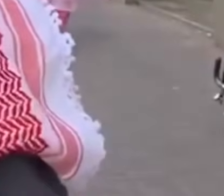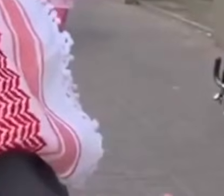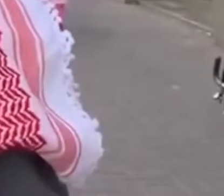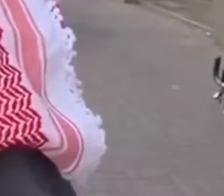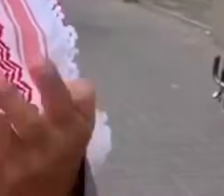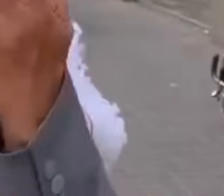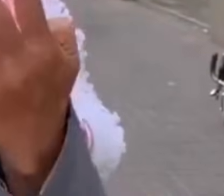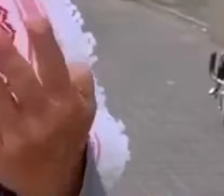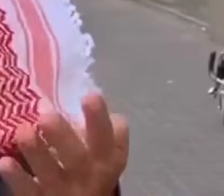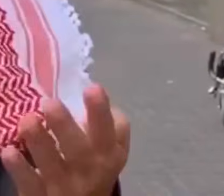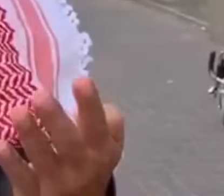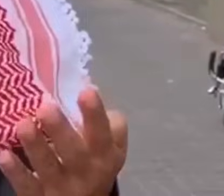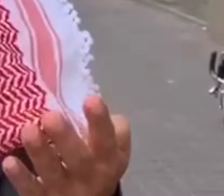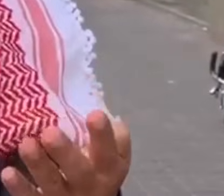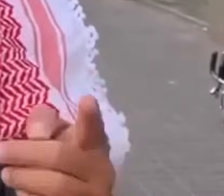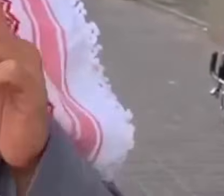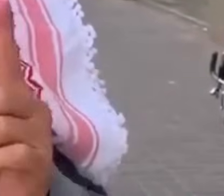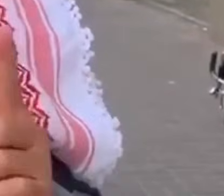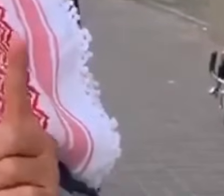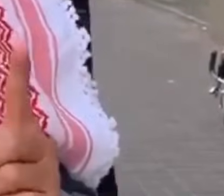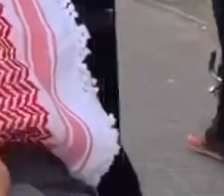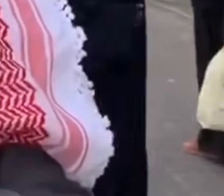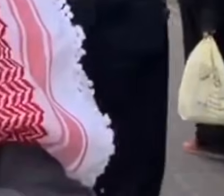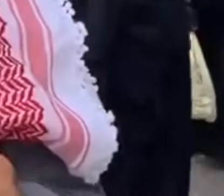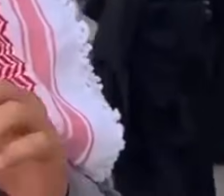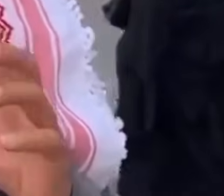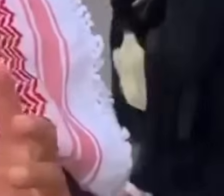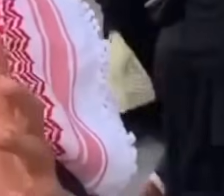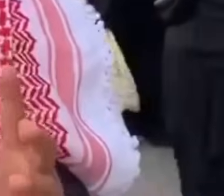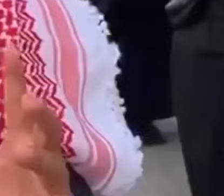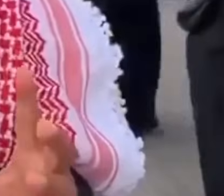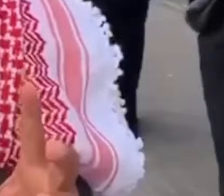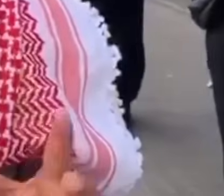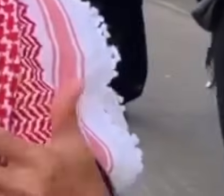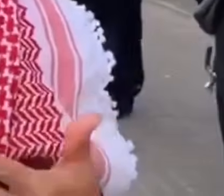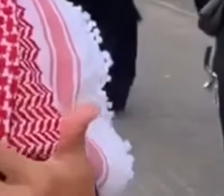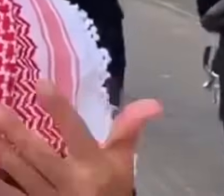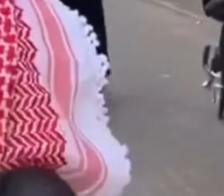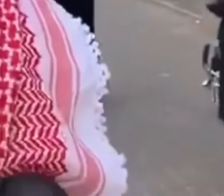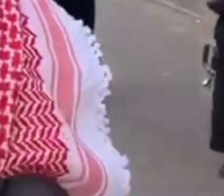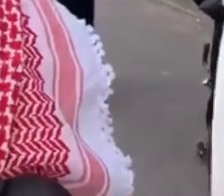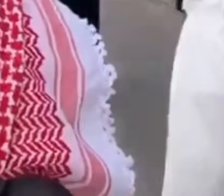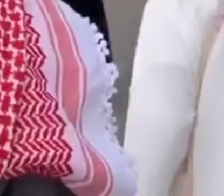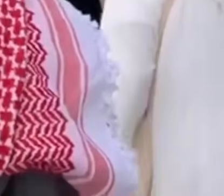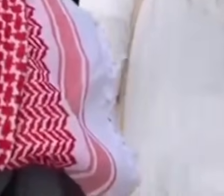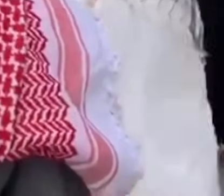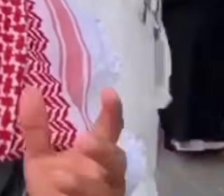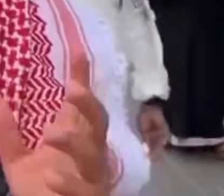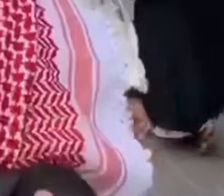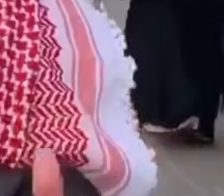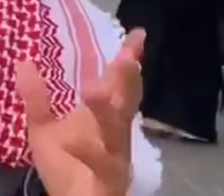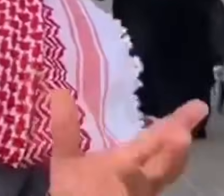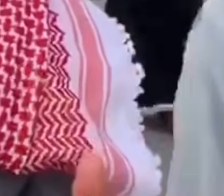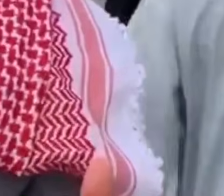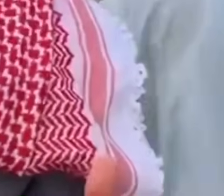menggunakan waktu ini keuntungan hanya 4. 1. Amanu. Mudah-mudahan kegiatan ini nambah yakin kepada Allah, karena